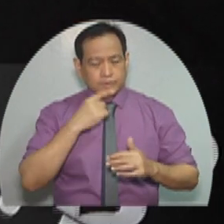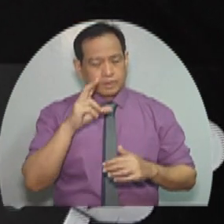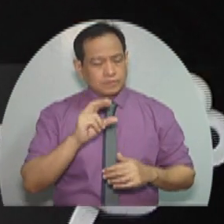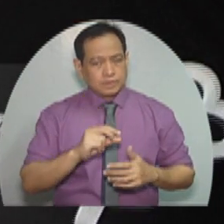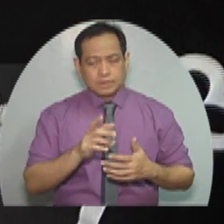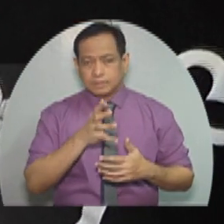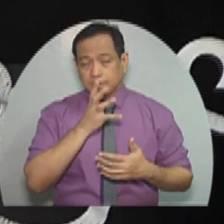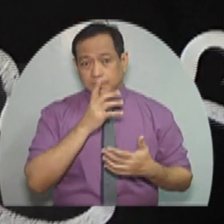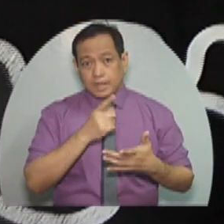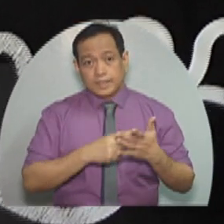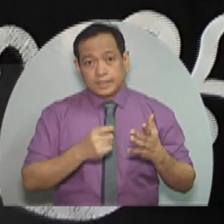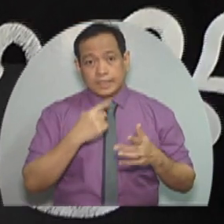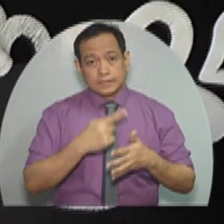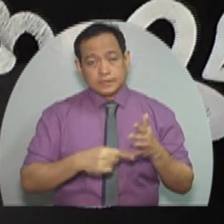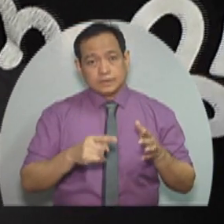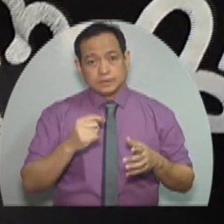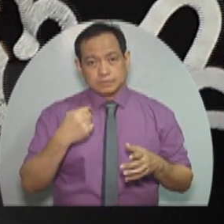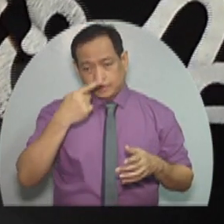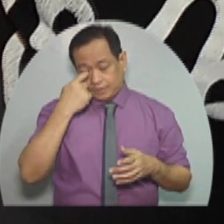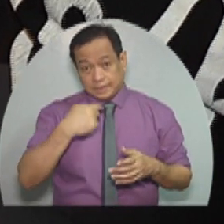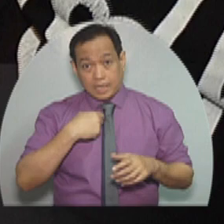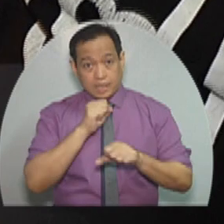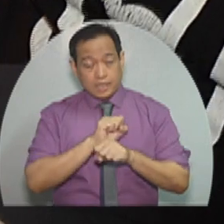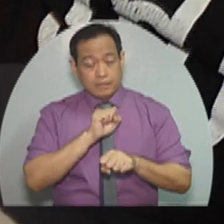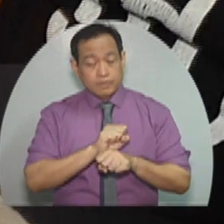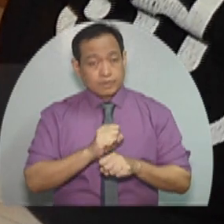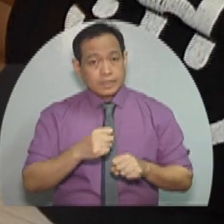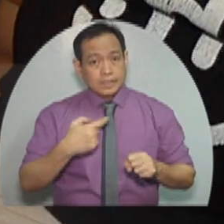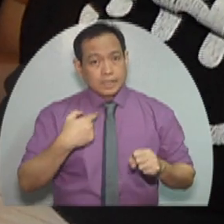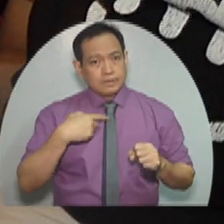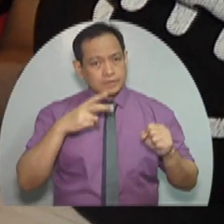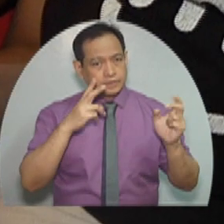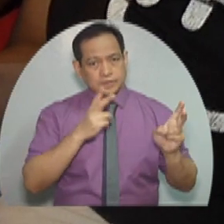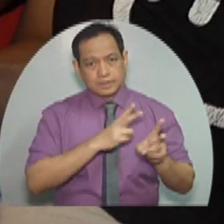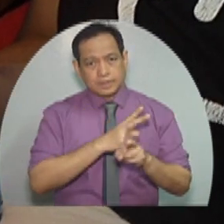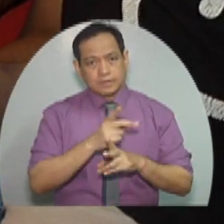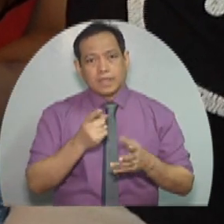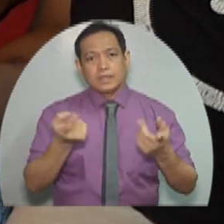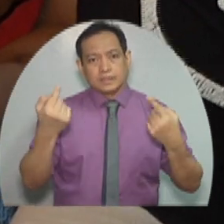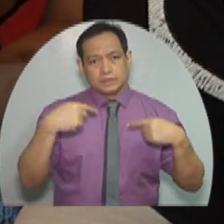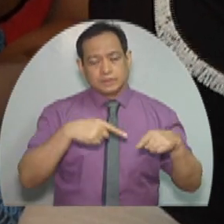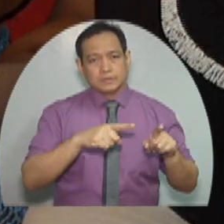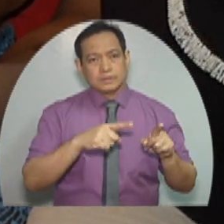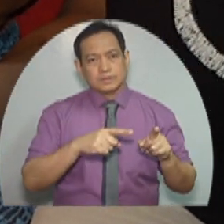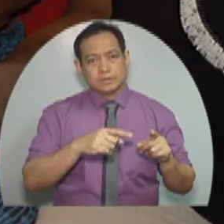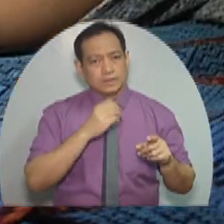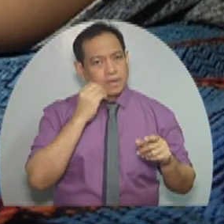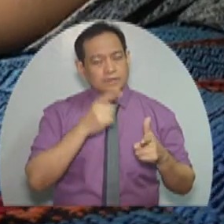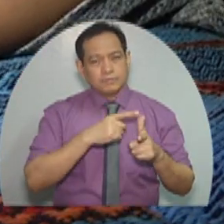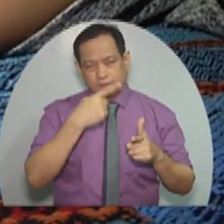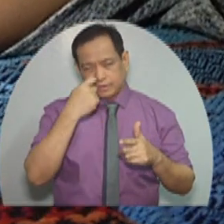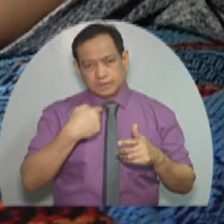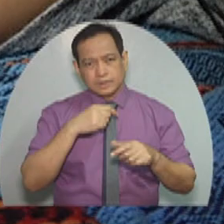po. Sabi niya ganyan. Tapos nung, syempre, nagtatrabaho naman po ako, hindi ko sila na aasikaso. Uuwi lang po ako kasi